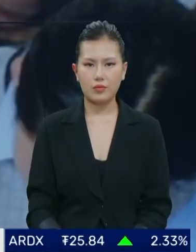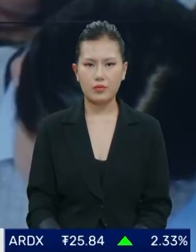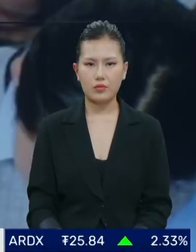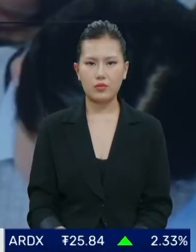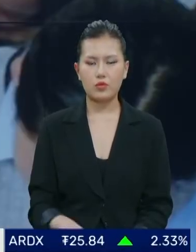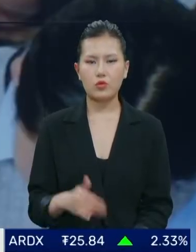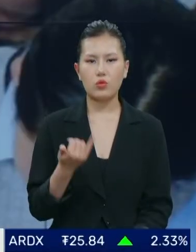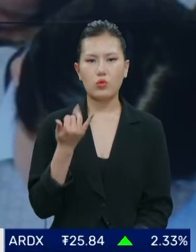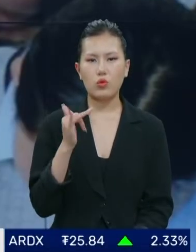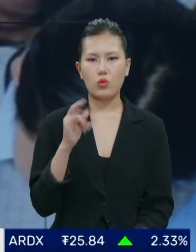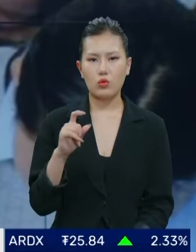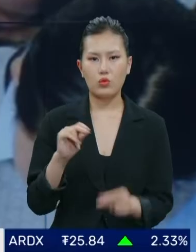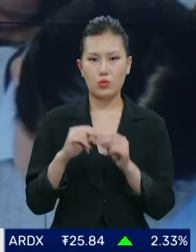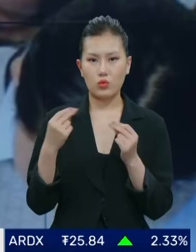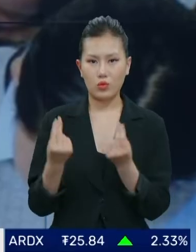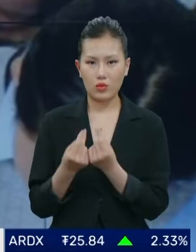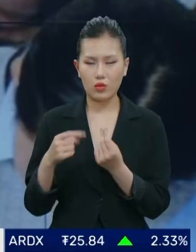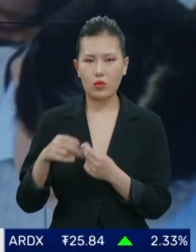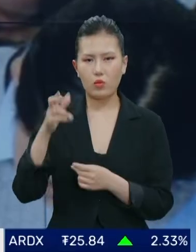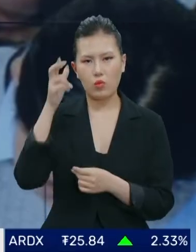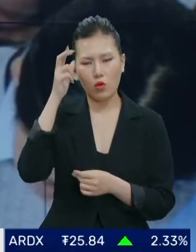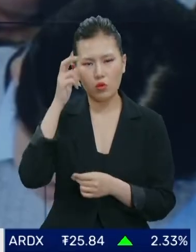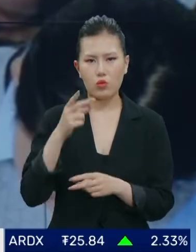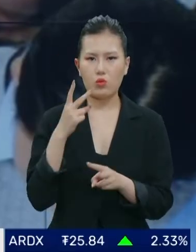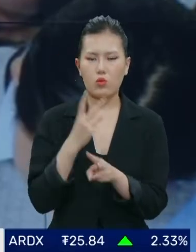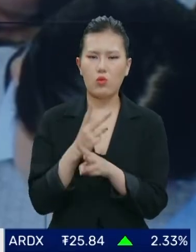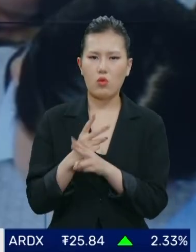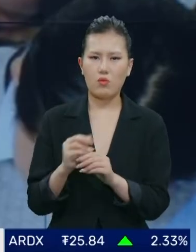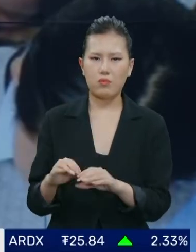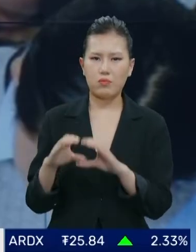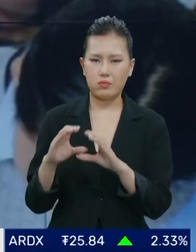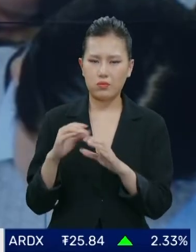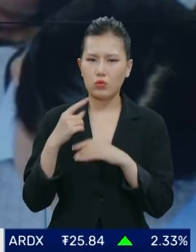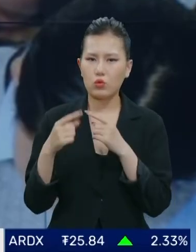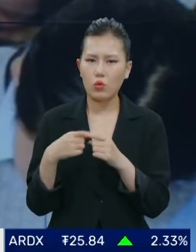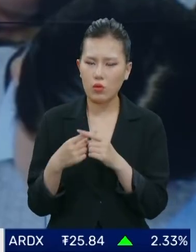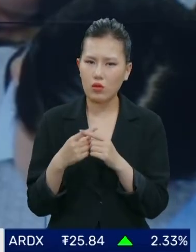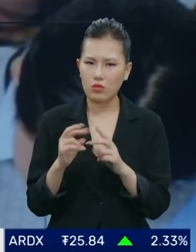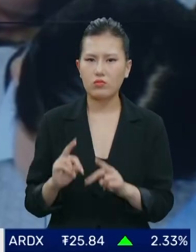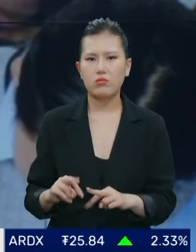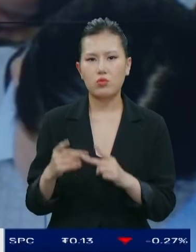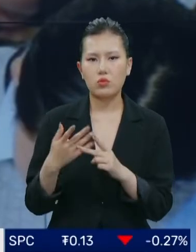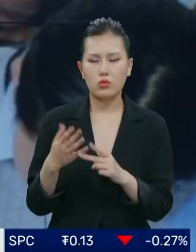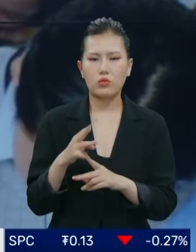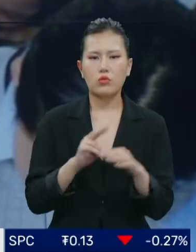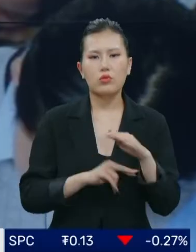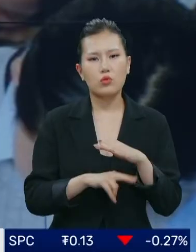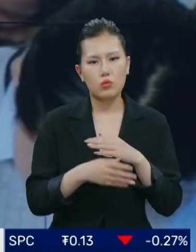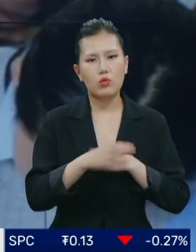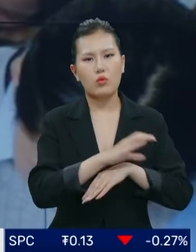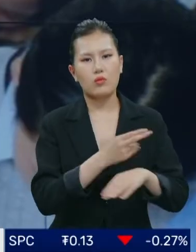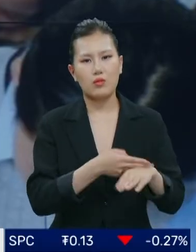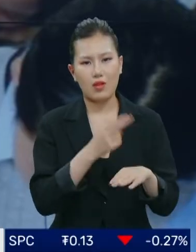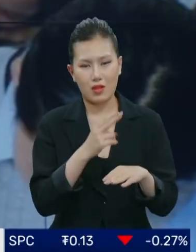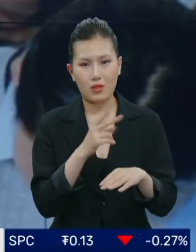Улсын хурлын чуулганаар боловсролын ерөнхий хуулийг хэлэлцлээ. Шинжлэн найруулсан боловсролын ерөнхий хуулийг цэцэрлэг сургуулийн захирал эрхлэгч нарыг орон нутгийн